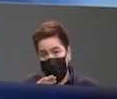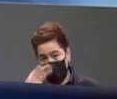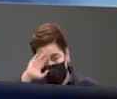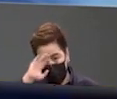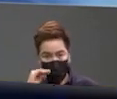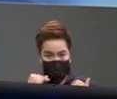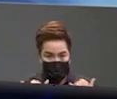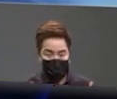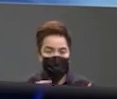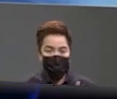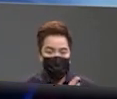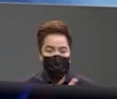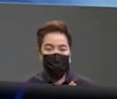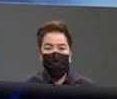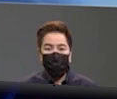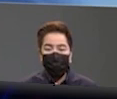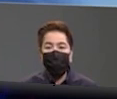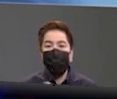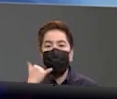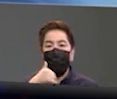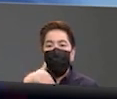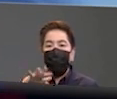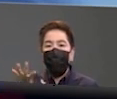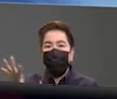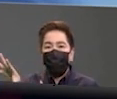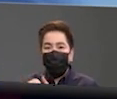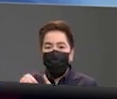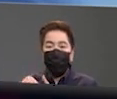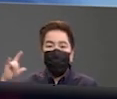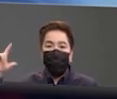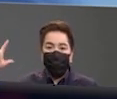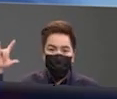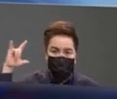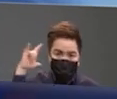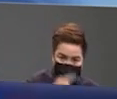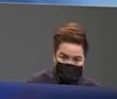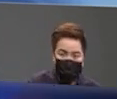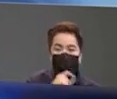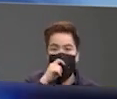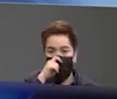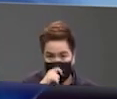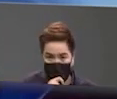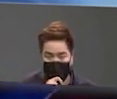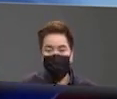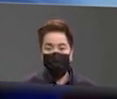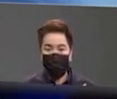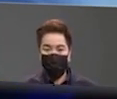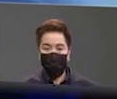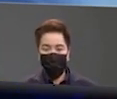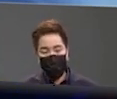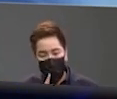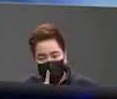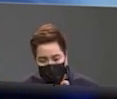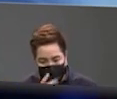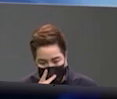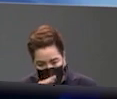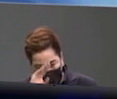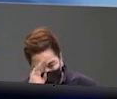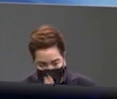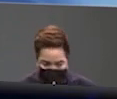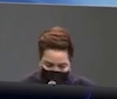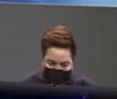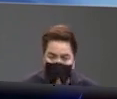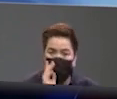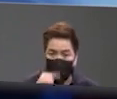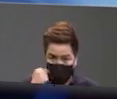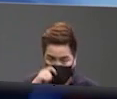ผู้สัมผัสใกล้ชิดนะครับก็จะมีเพียงแต่ผู้โดยสารที่ขึ้นเครื่องมาแล้วก็นั่งติดกัน